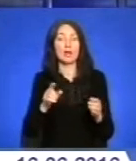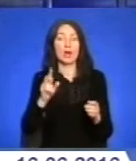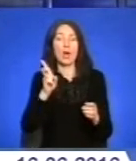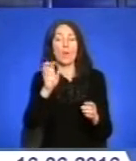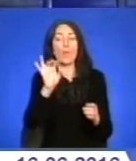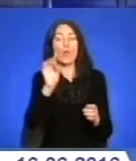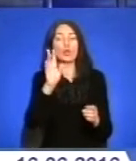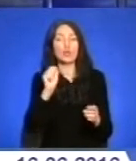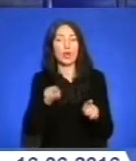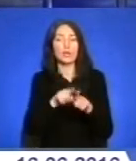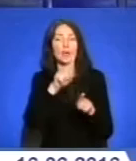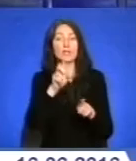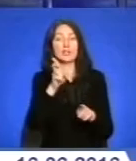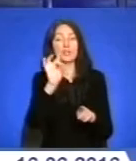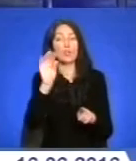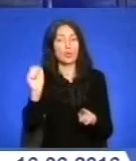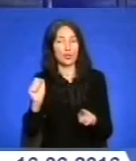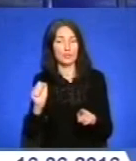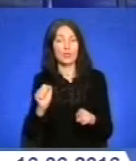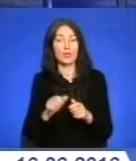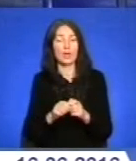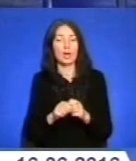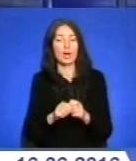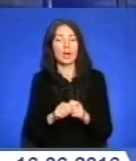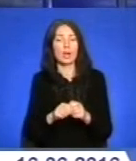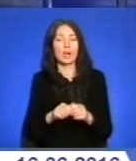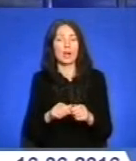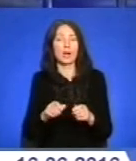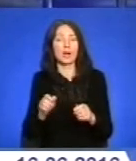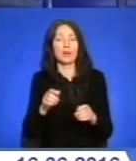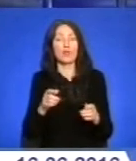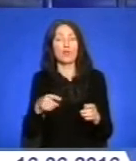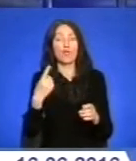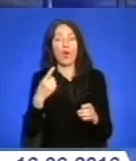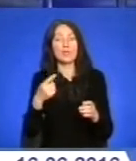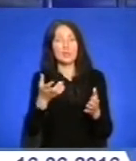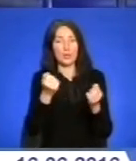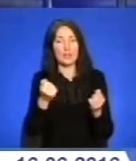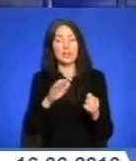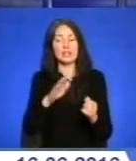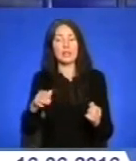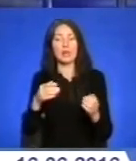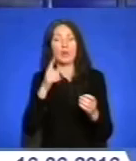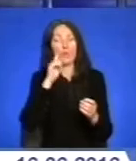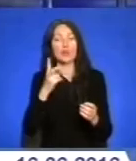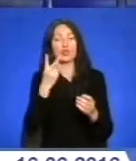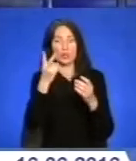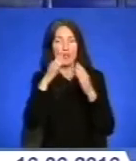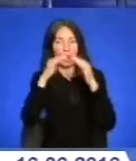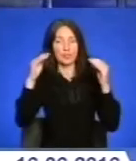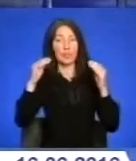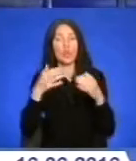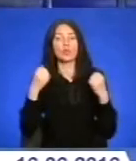придбали за кошти обласного бюджету. В області прийняли дітей поки що тільки два оздоровчі заклади, та вже найближчими днями їх значно